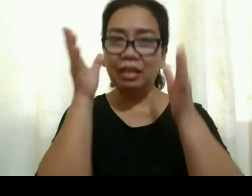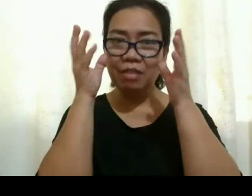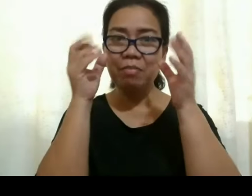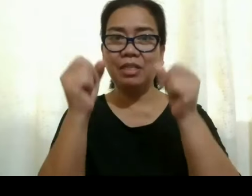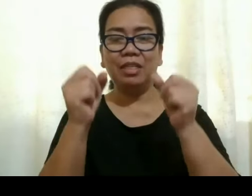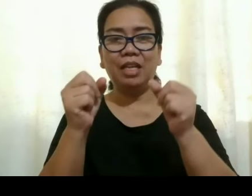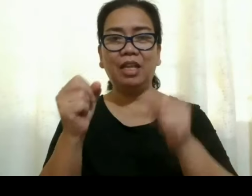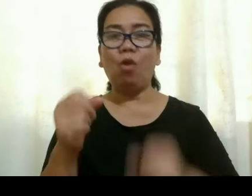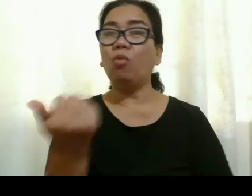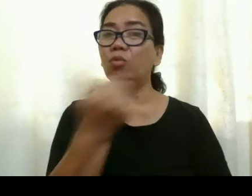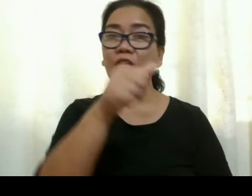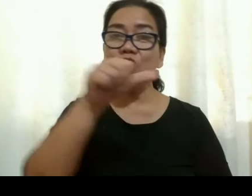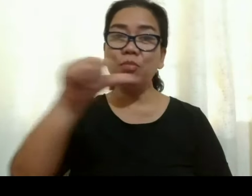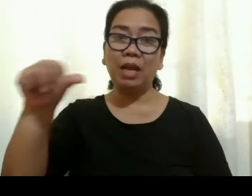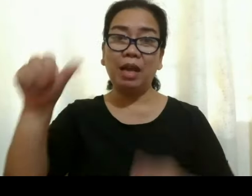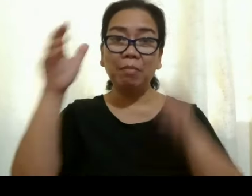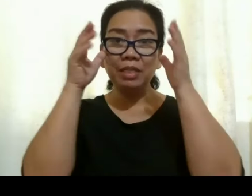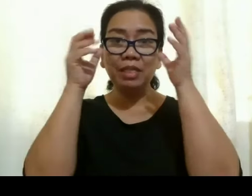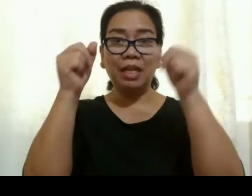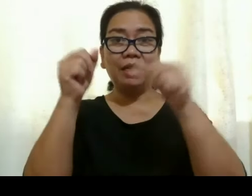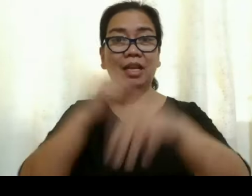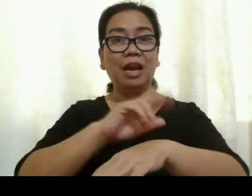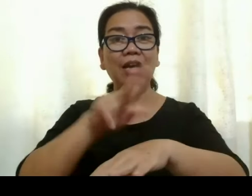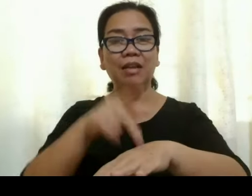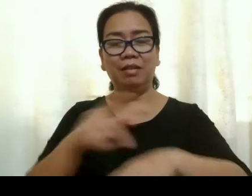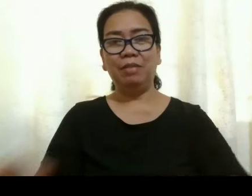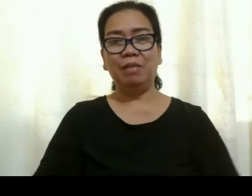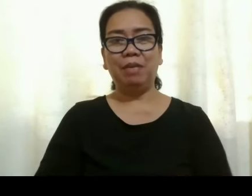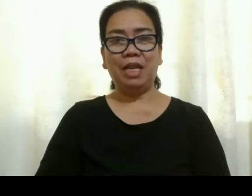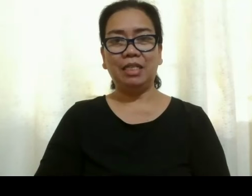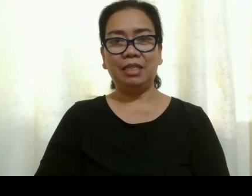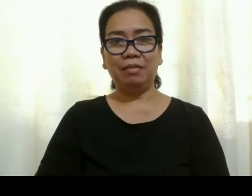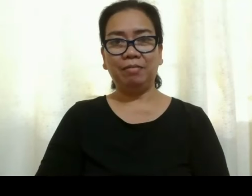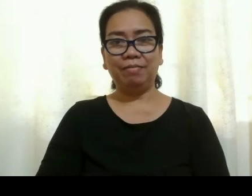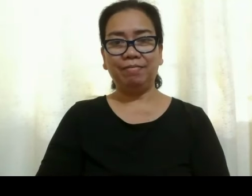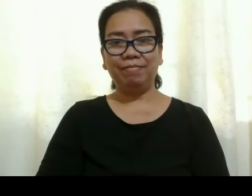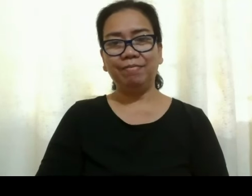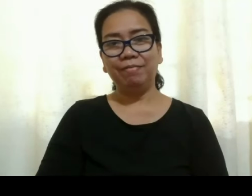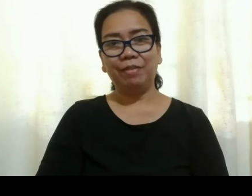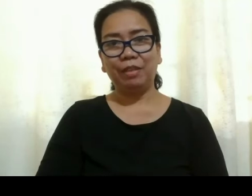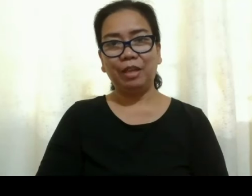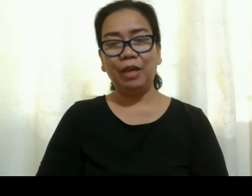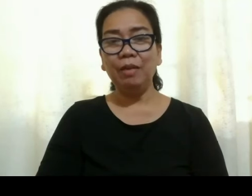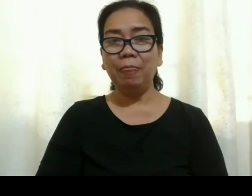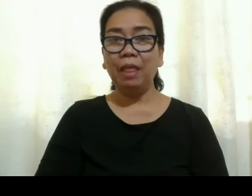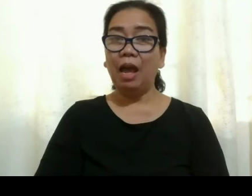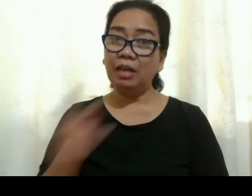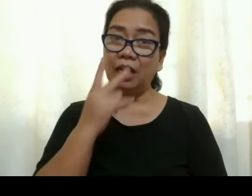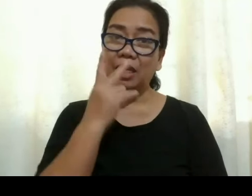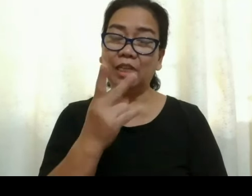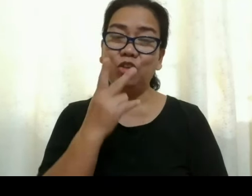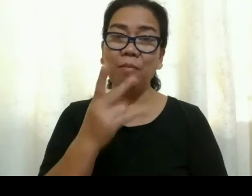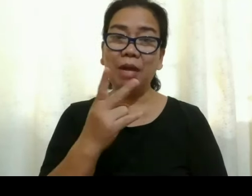Ang ating presidente o kung sino man ang presidente ng Pilipinas. Okay?